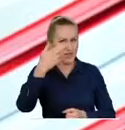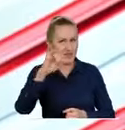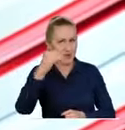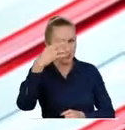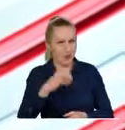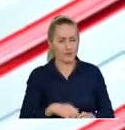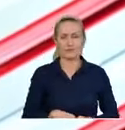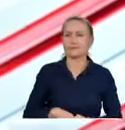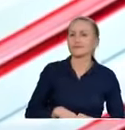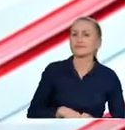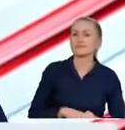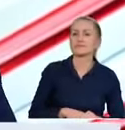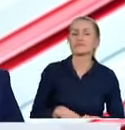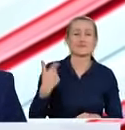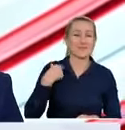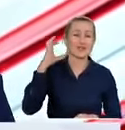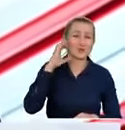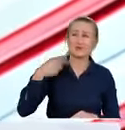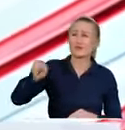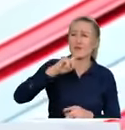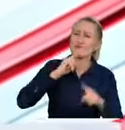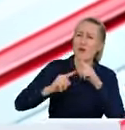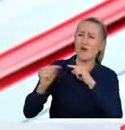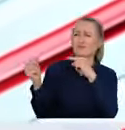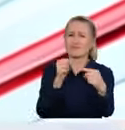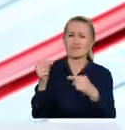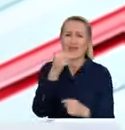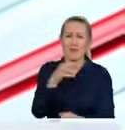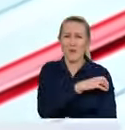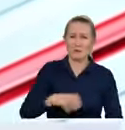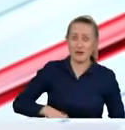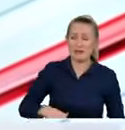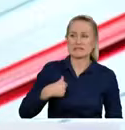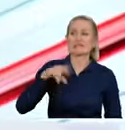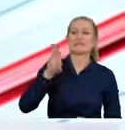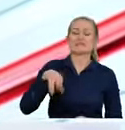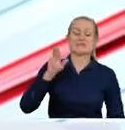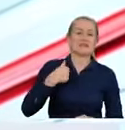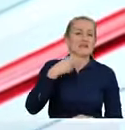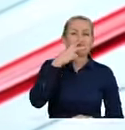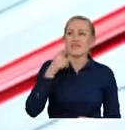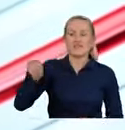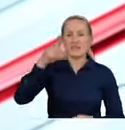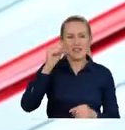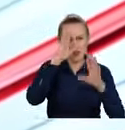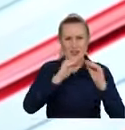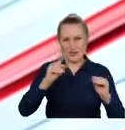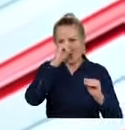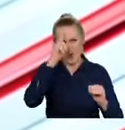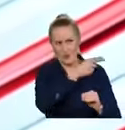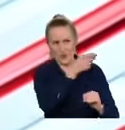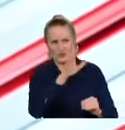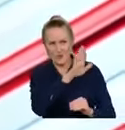Państwa, jak słyszę rozmowy polityków o gospodarce, to mam wrażenie, że nie szanują inteligencji widzów. Oprócz